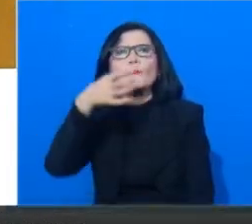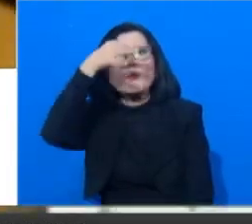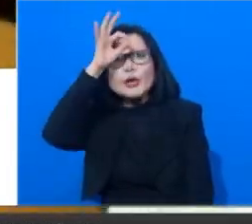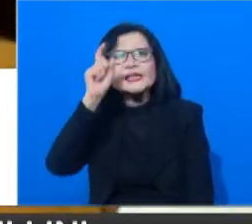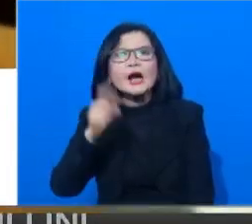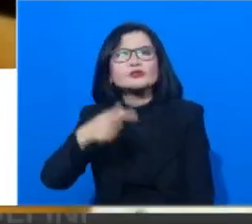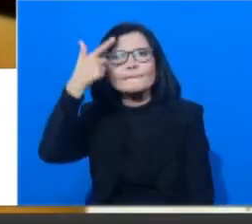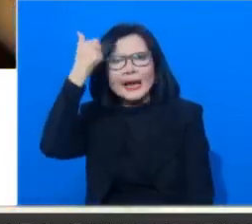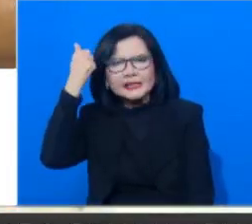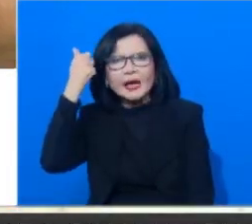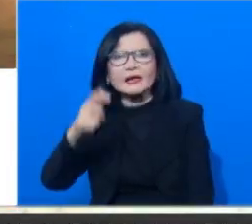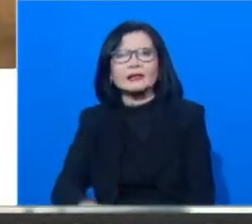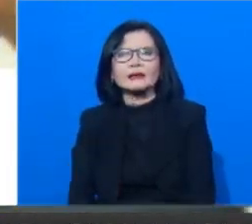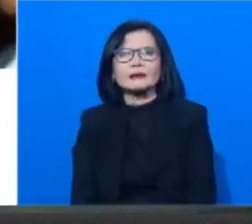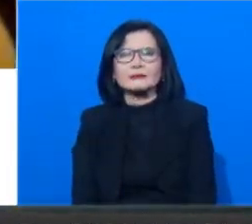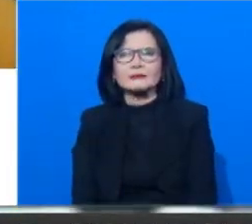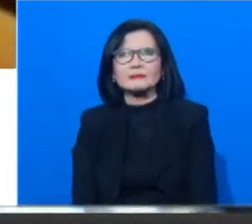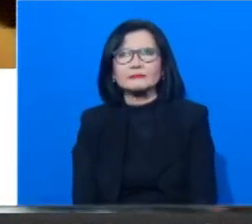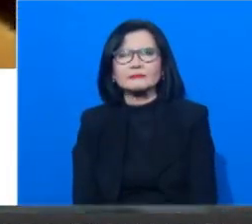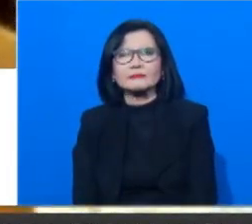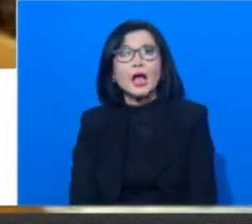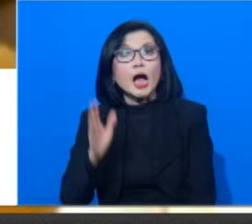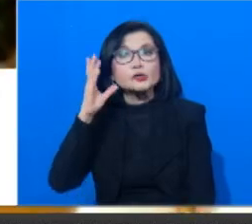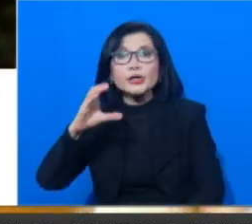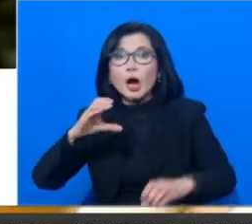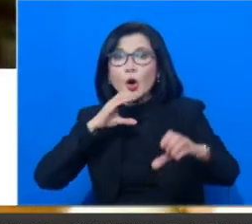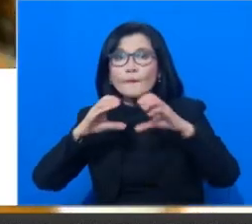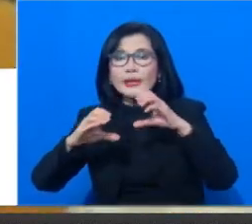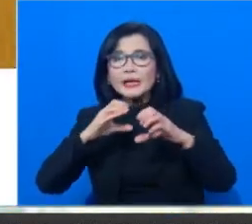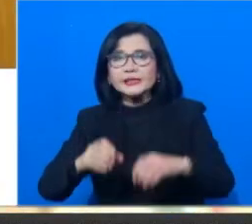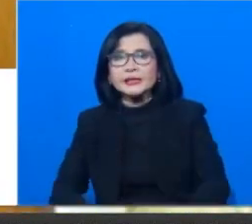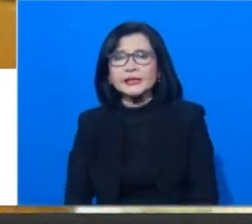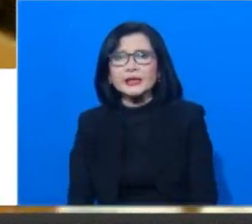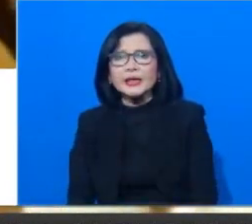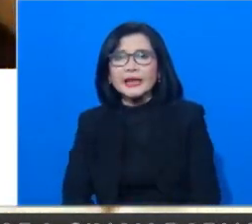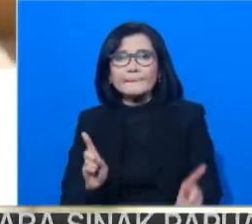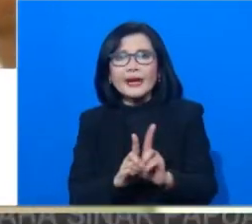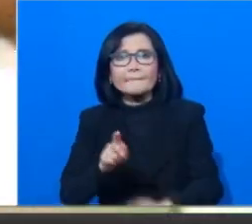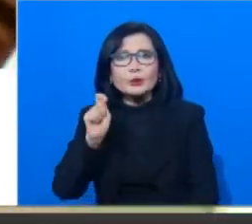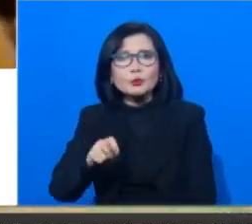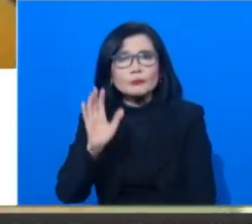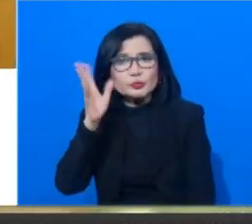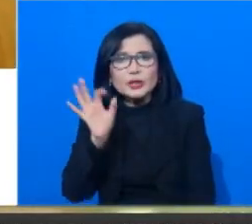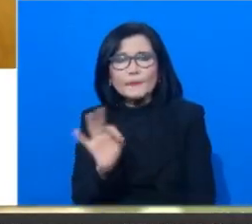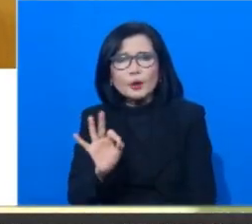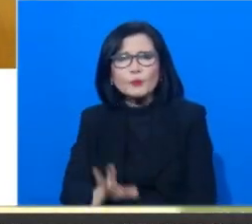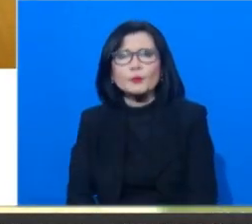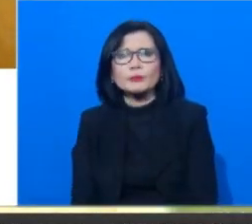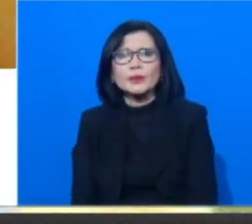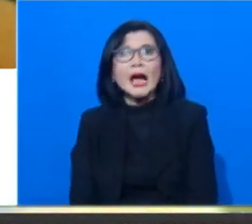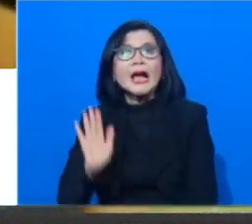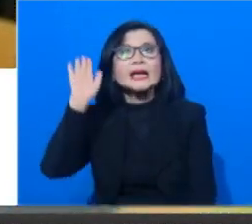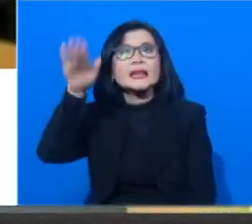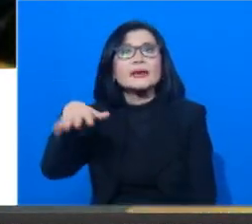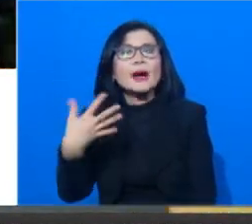untuk bisa lebih baik lagi untuk depannya seperti itu sudah berkomunikasi tidak dengan penasehat hukum kira-kira langkah hukum ke depannya akan seperti apa karena kita tahu